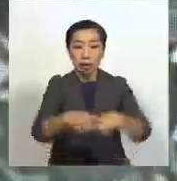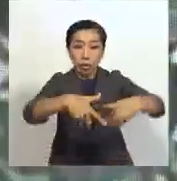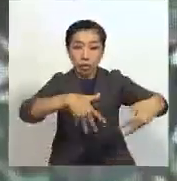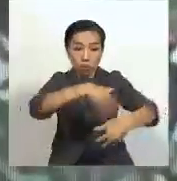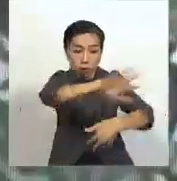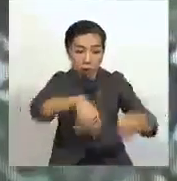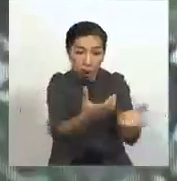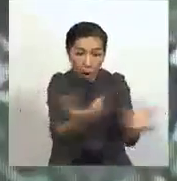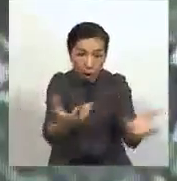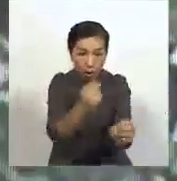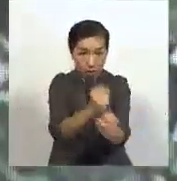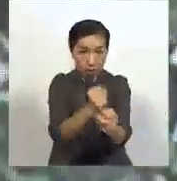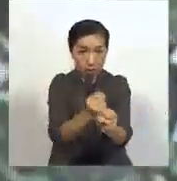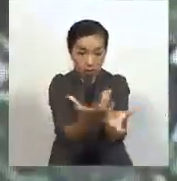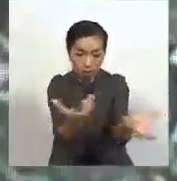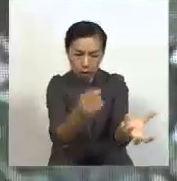ได้